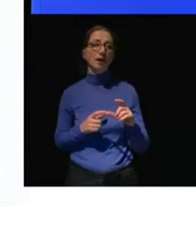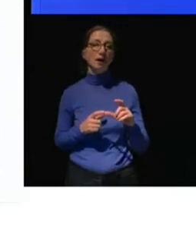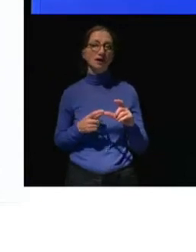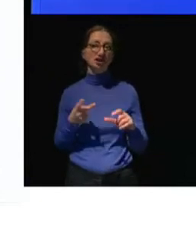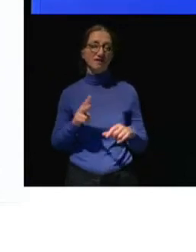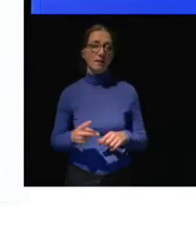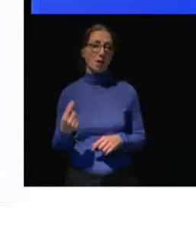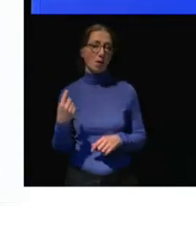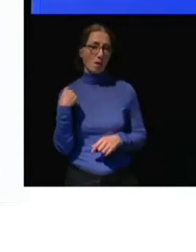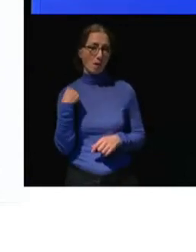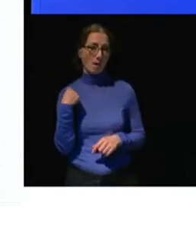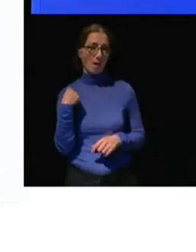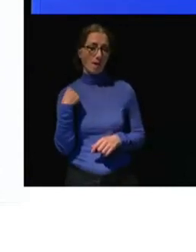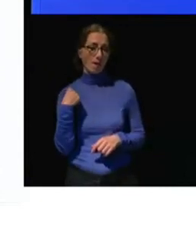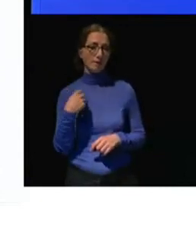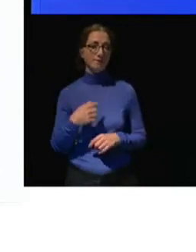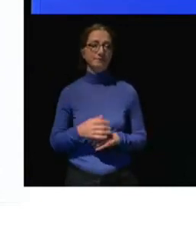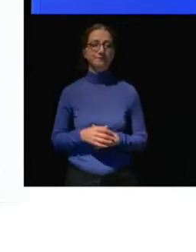ungefähr 2 Monaten,